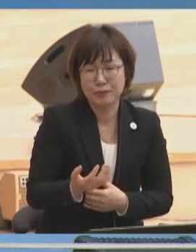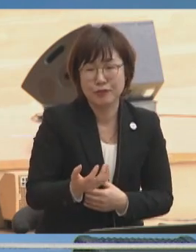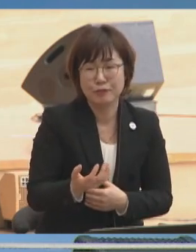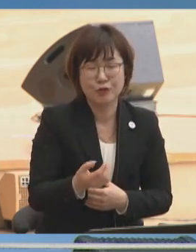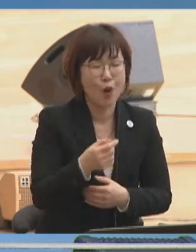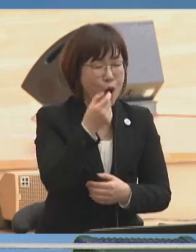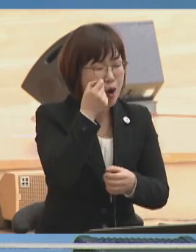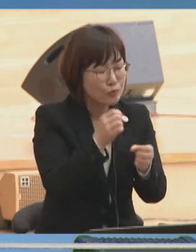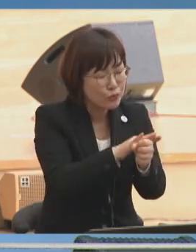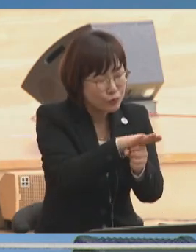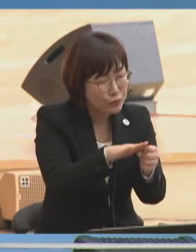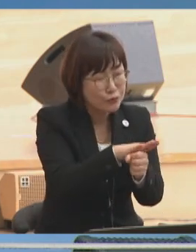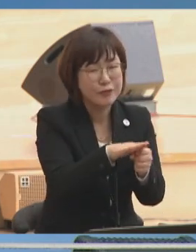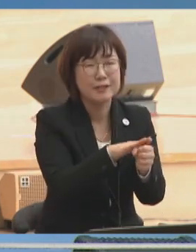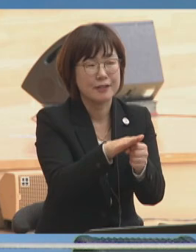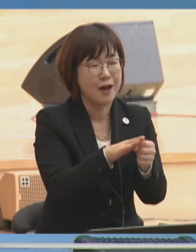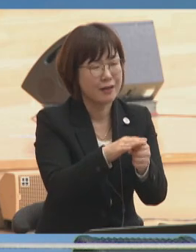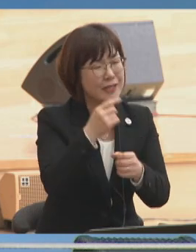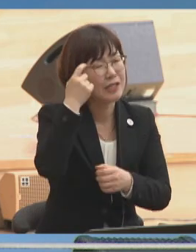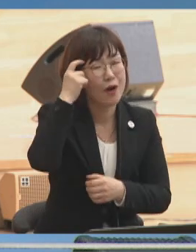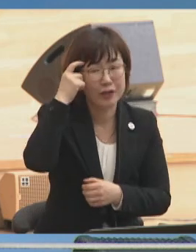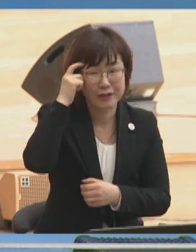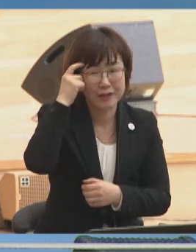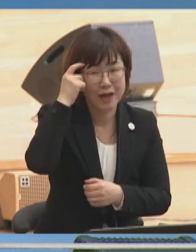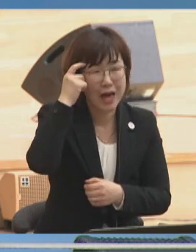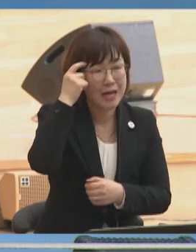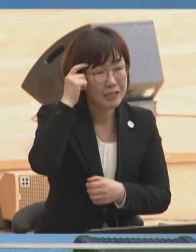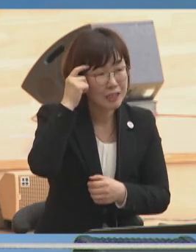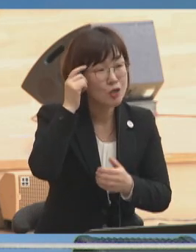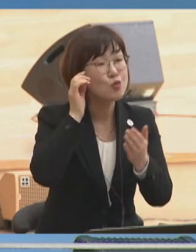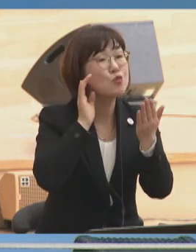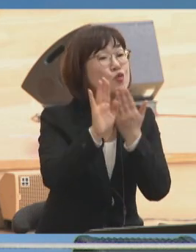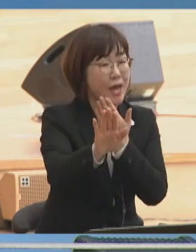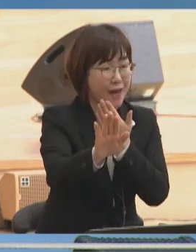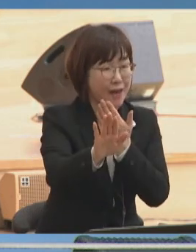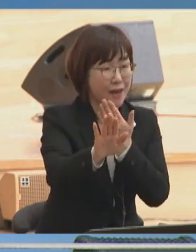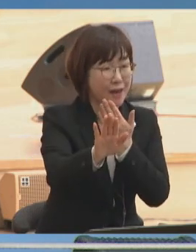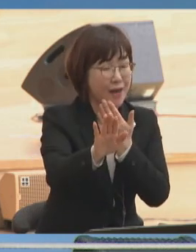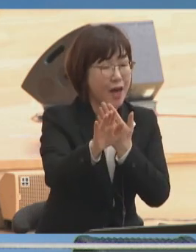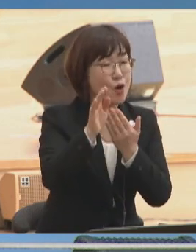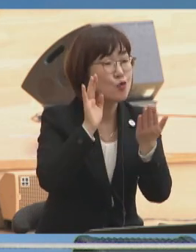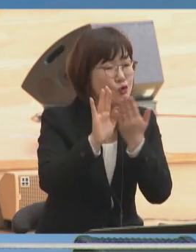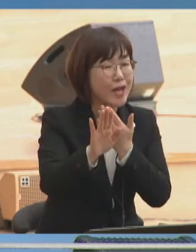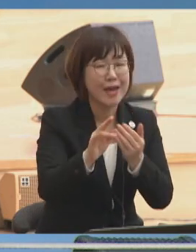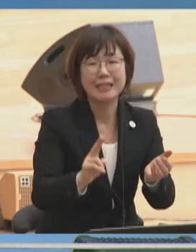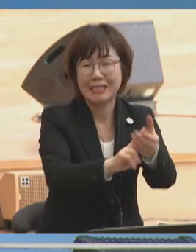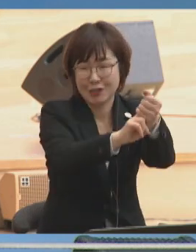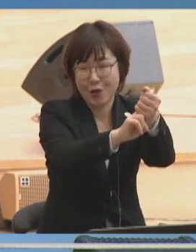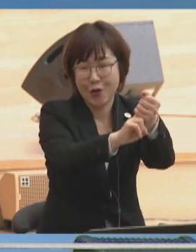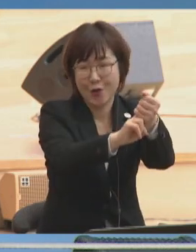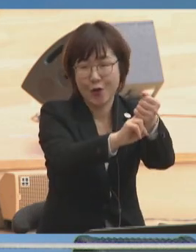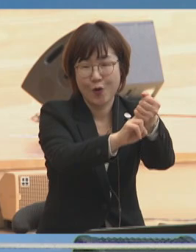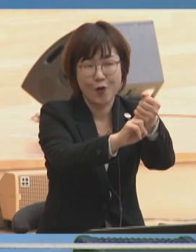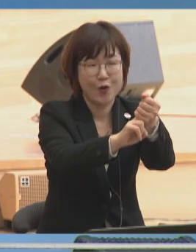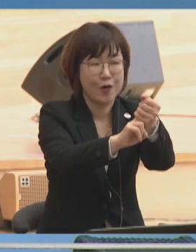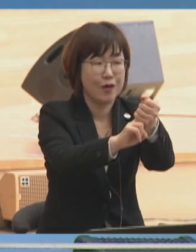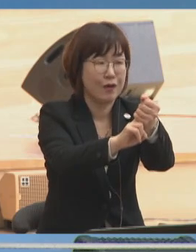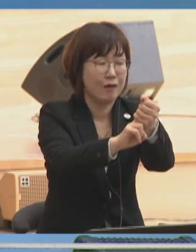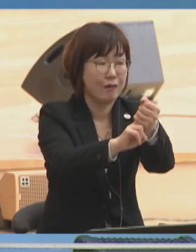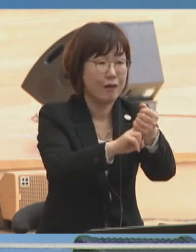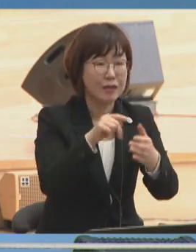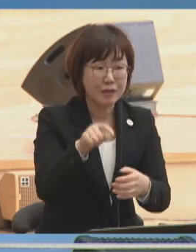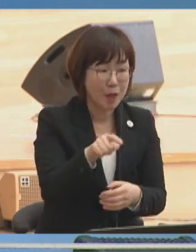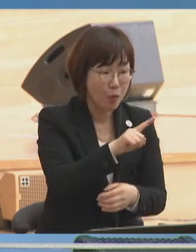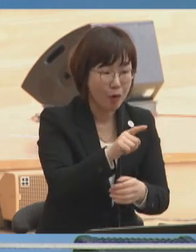불쌍히 여기심이 그 다음에 뭐를 가져왔는지 아십니까? 기적을 가져오는 거예요. 이게